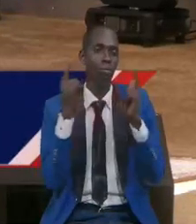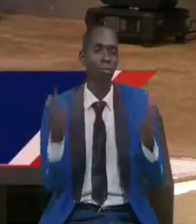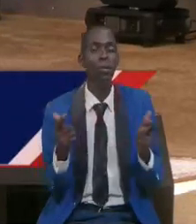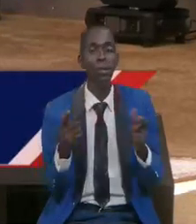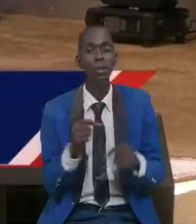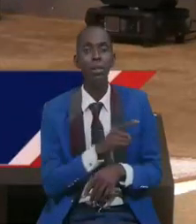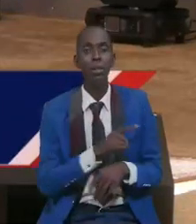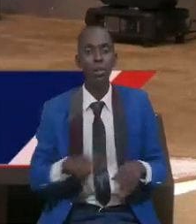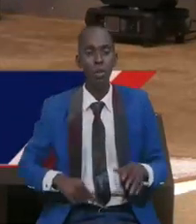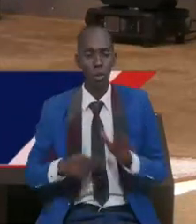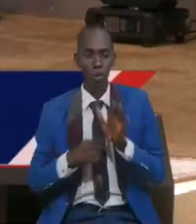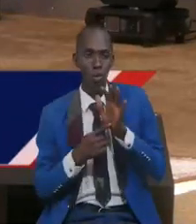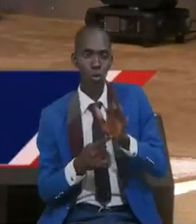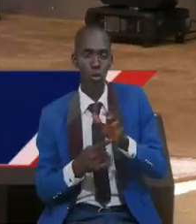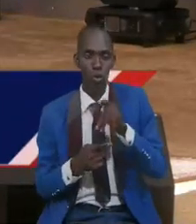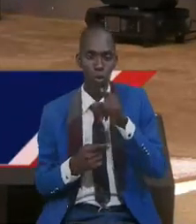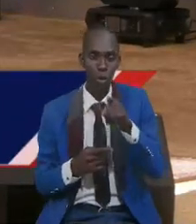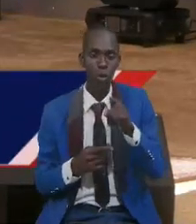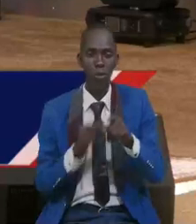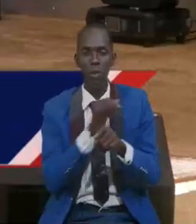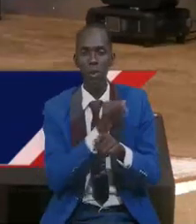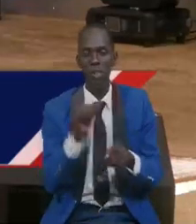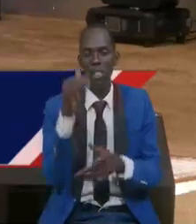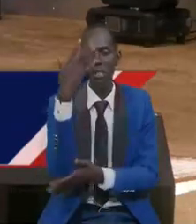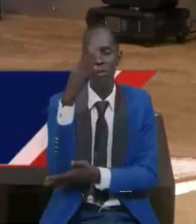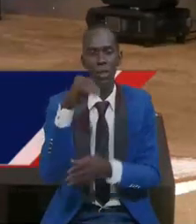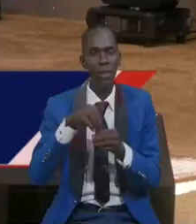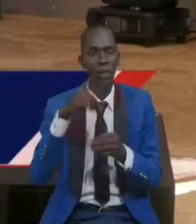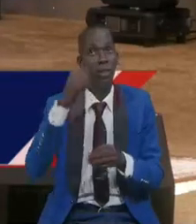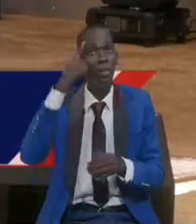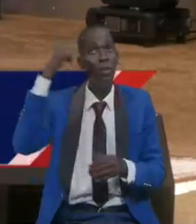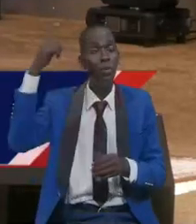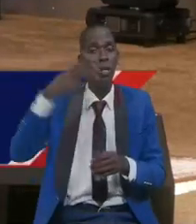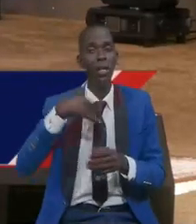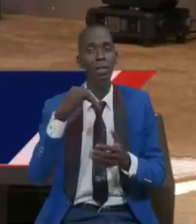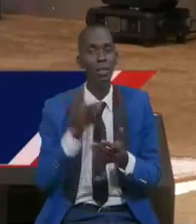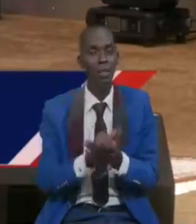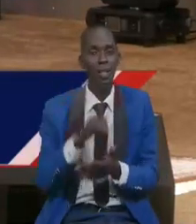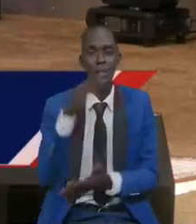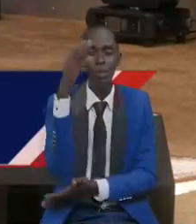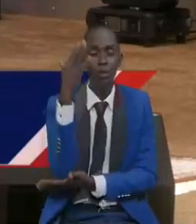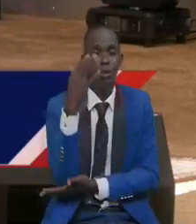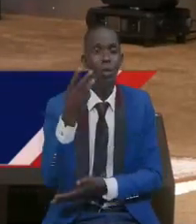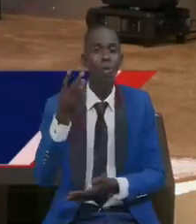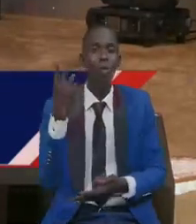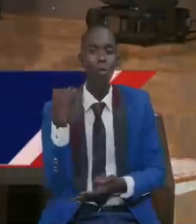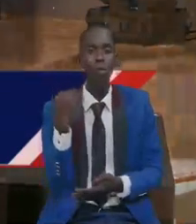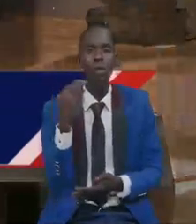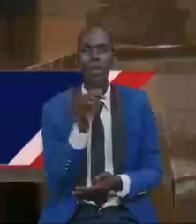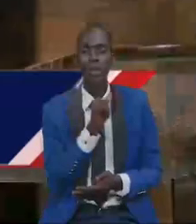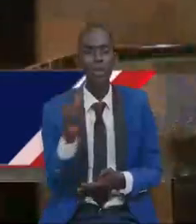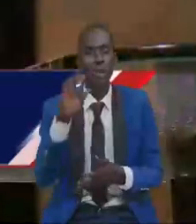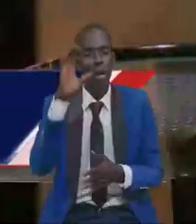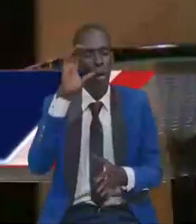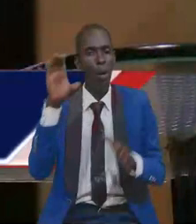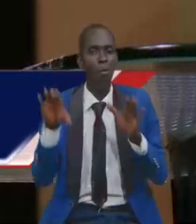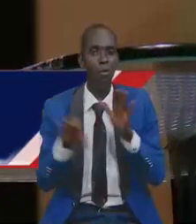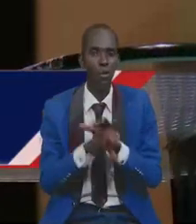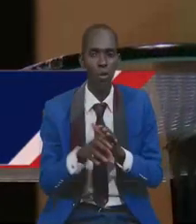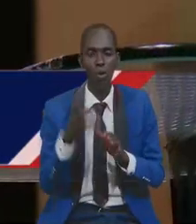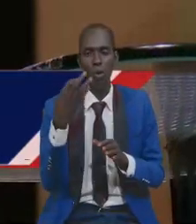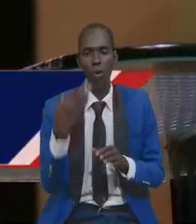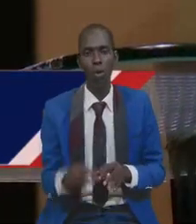montré un arbre dans son rêve. Et cet arbre était une représentation de lui-même, Nebuchadnezzar.